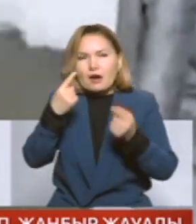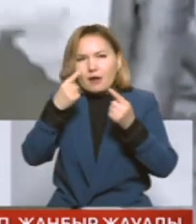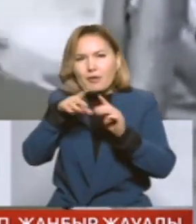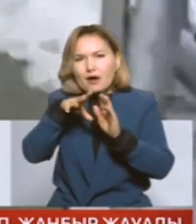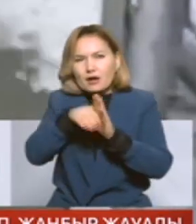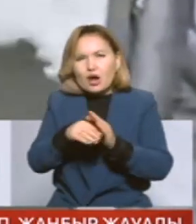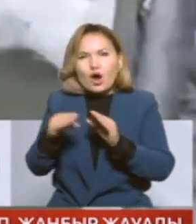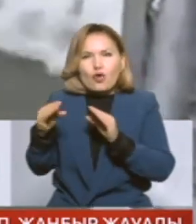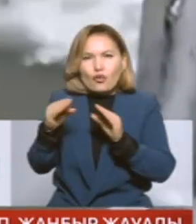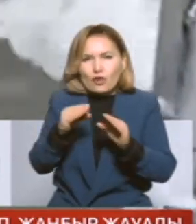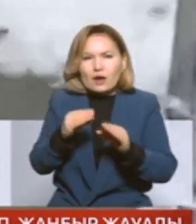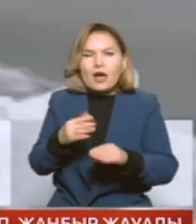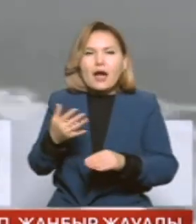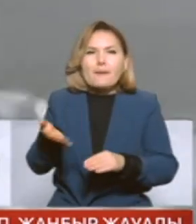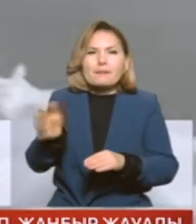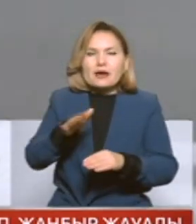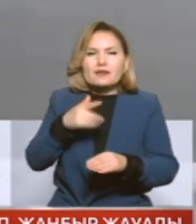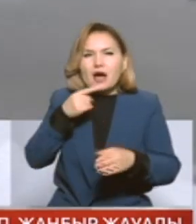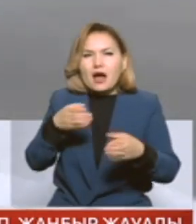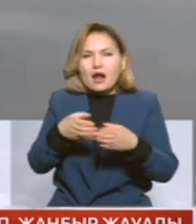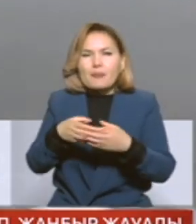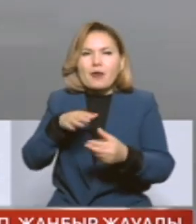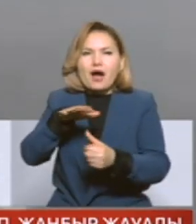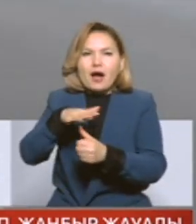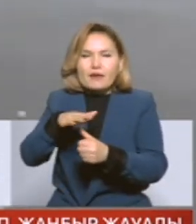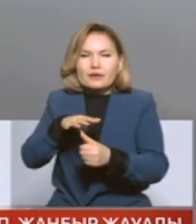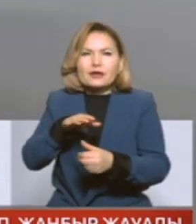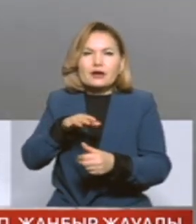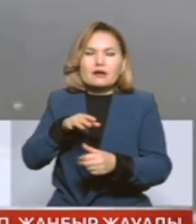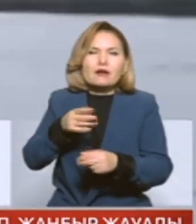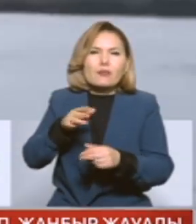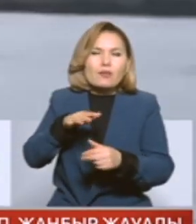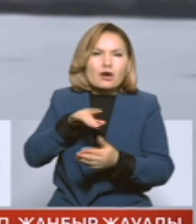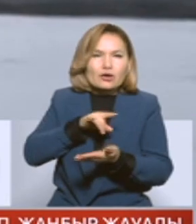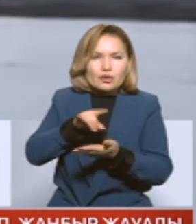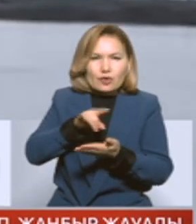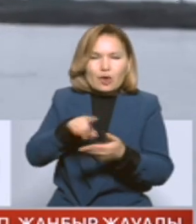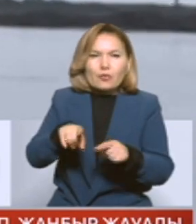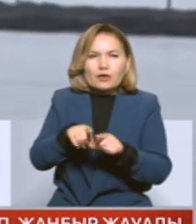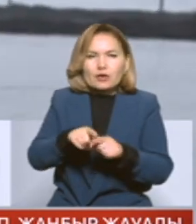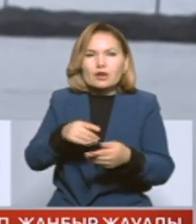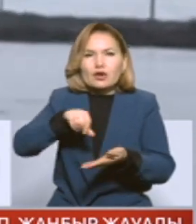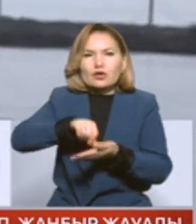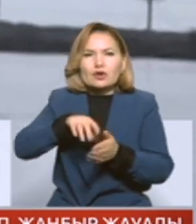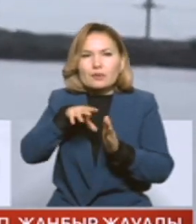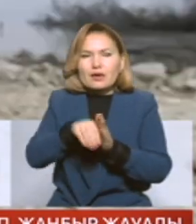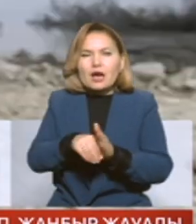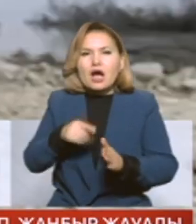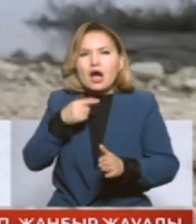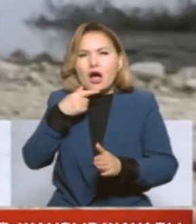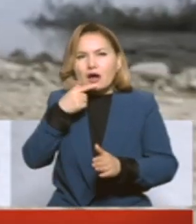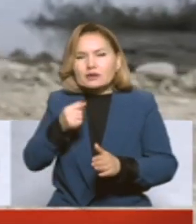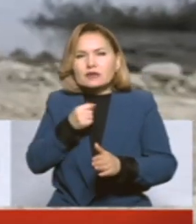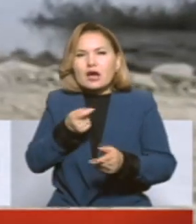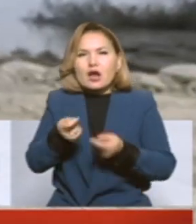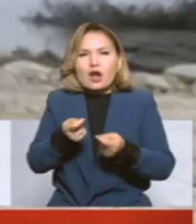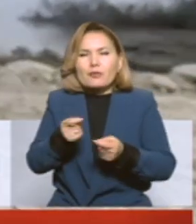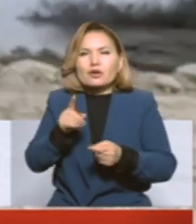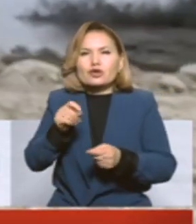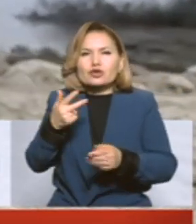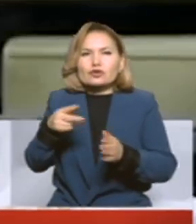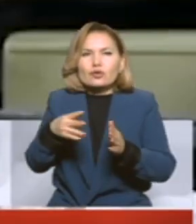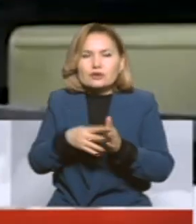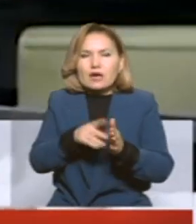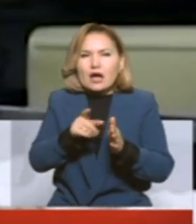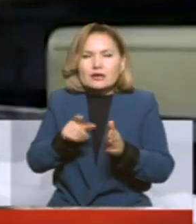әскери көлік, 5 армиялық авиация тікұшағы, 1 әскери көліктік авиация ұшағы жұмылдырылды. Әскери ұшқыштар 139